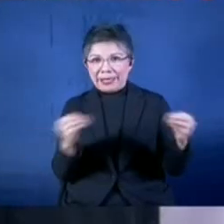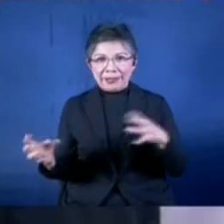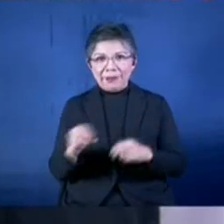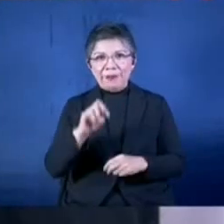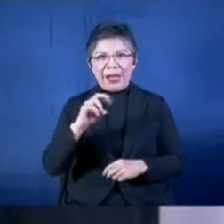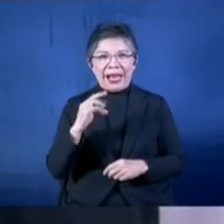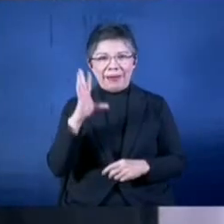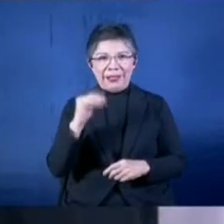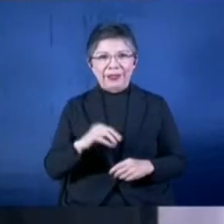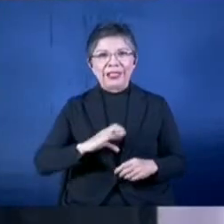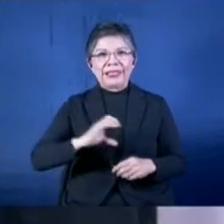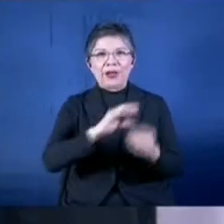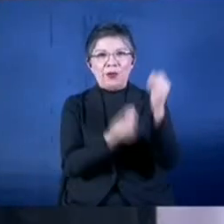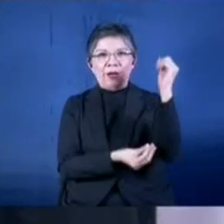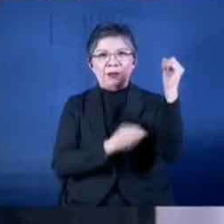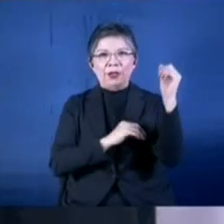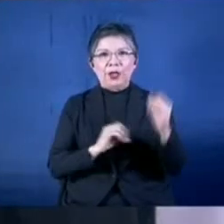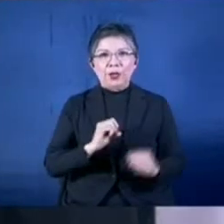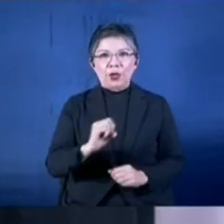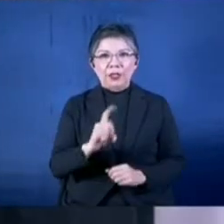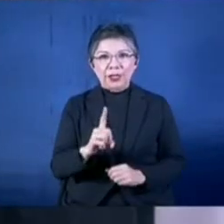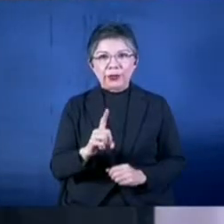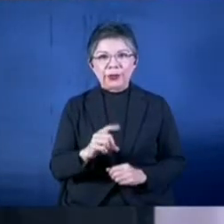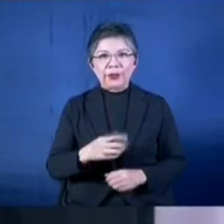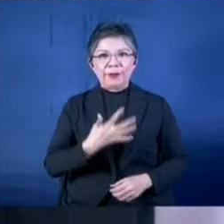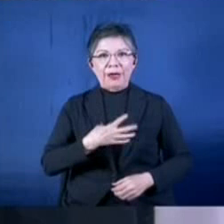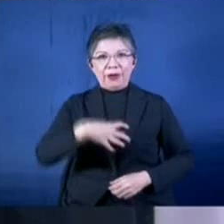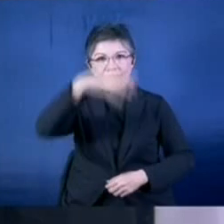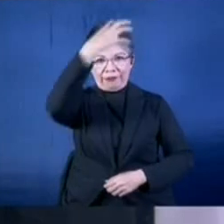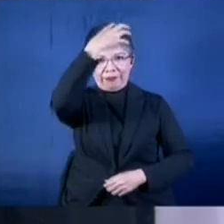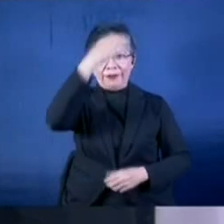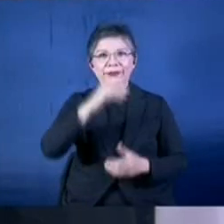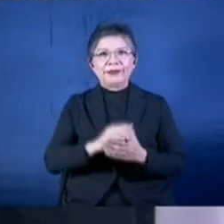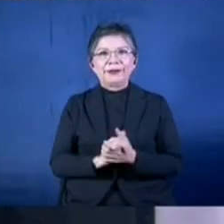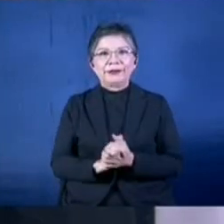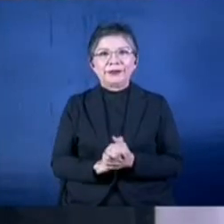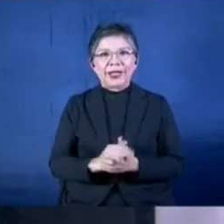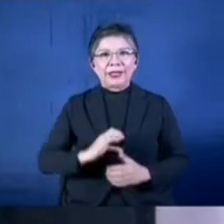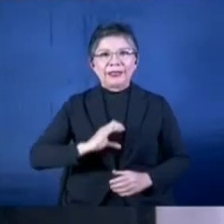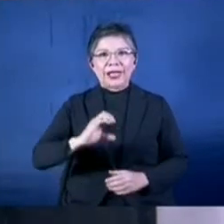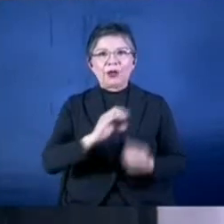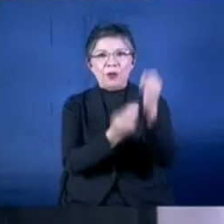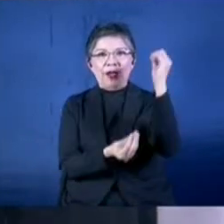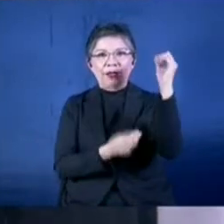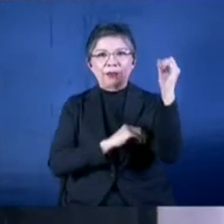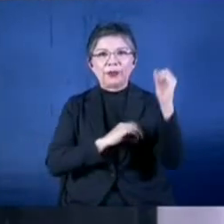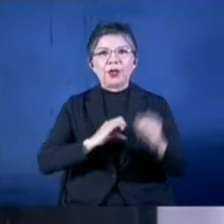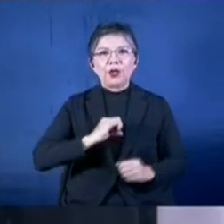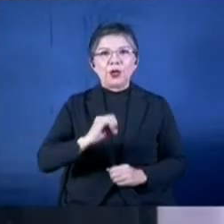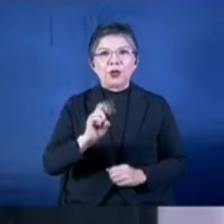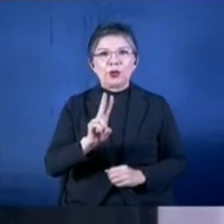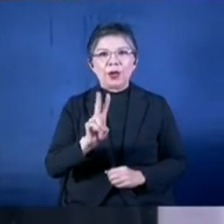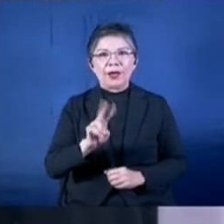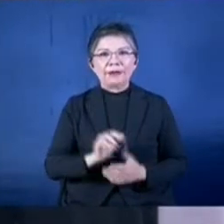ini, calon wakil presiden nomor urut 01 Kiai Haji Maruf Amin dan calon wakil presiden nomor urut